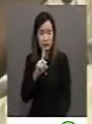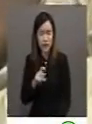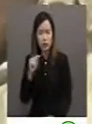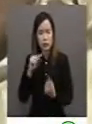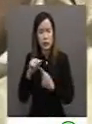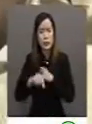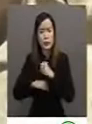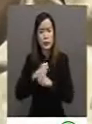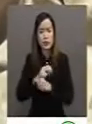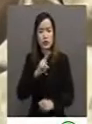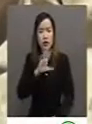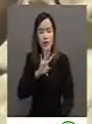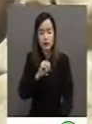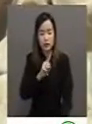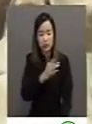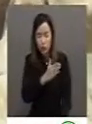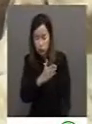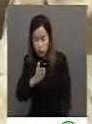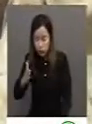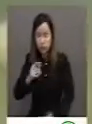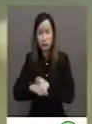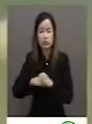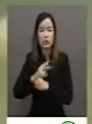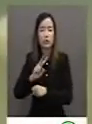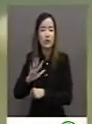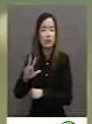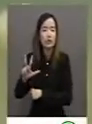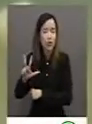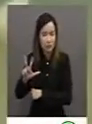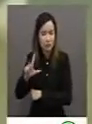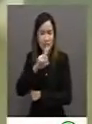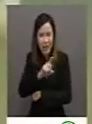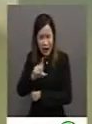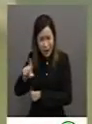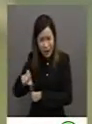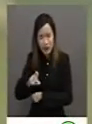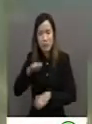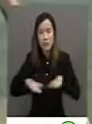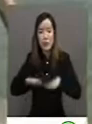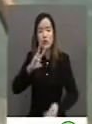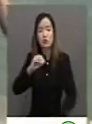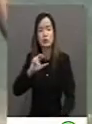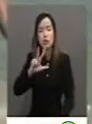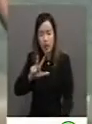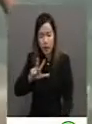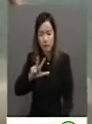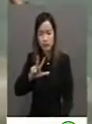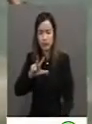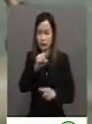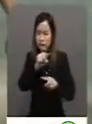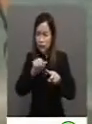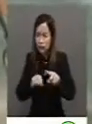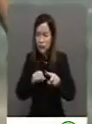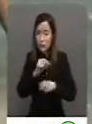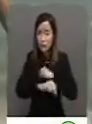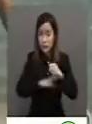ปี2541ยาวมาถึง2553ปรากฏว่าตายไปแล้วนี่ประมาณ63ตัวเฉลี่ยตายไปปี